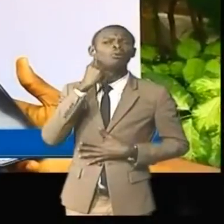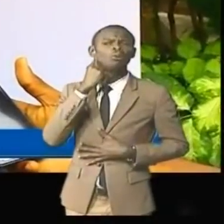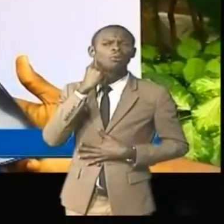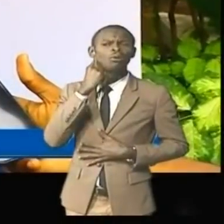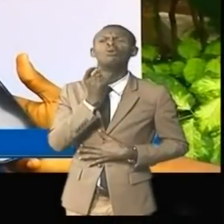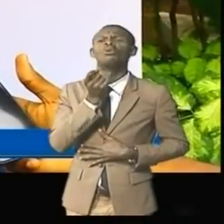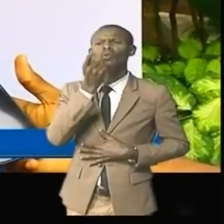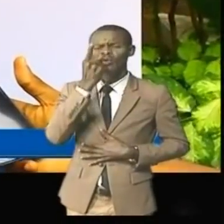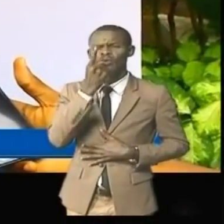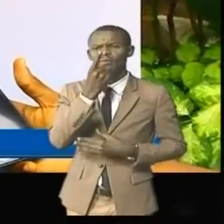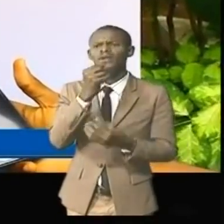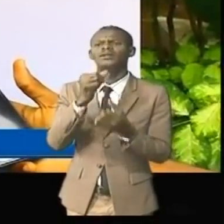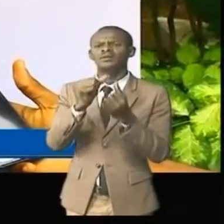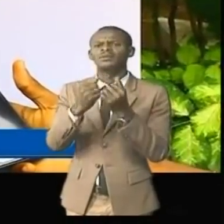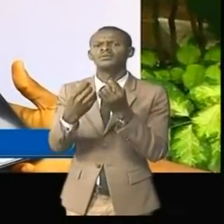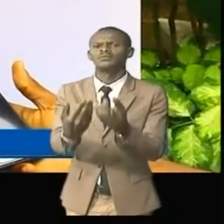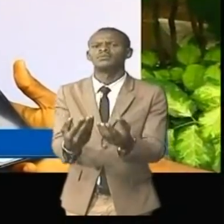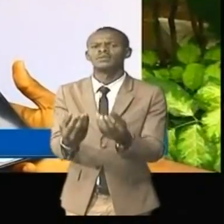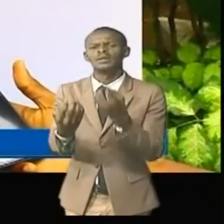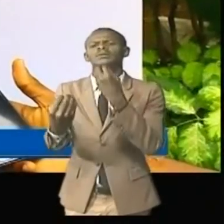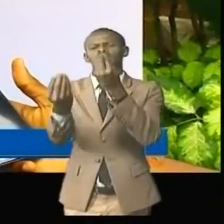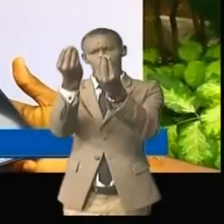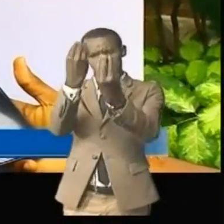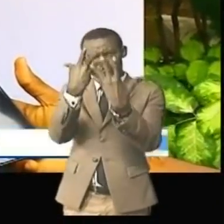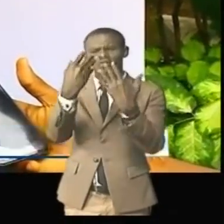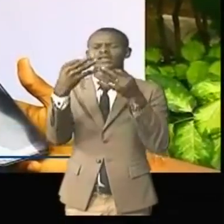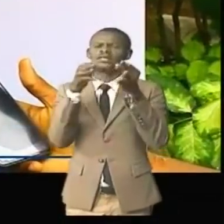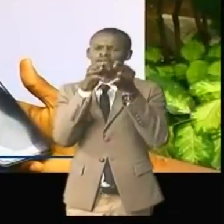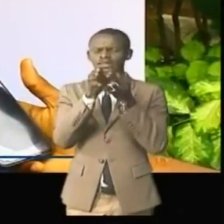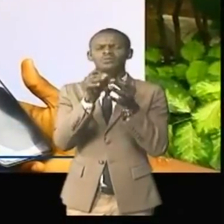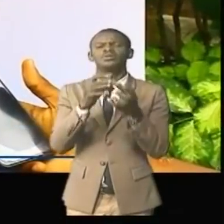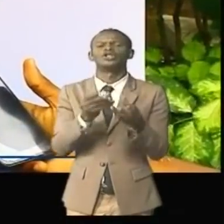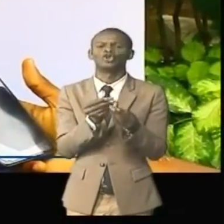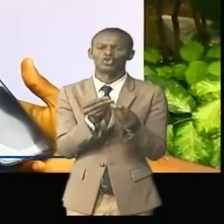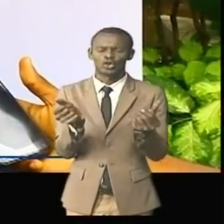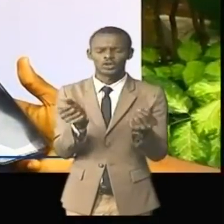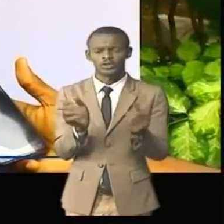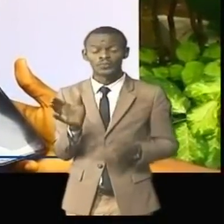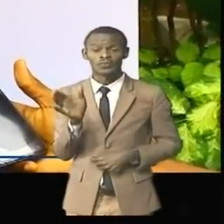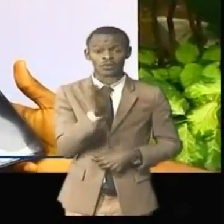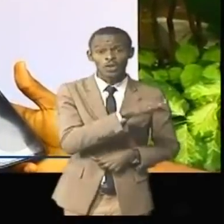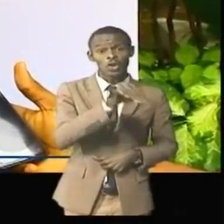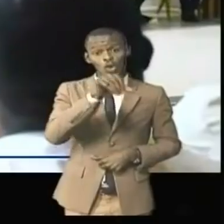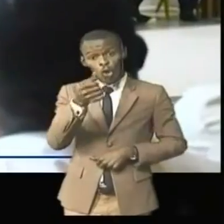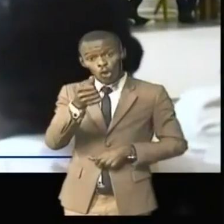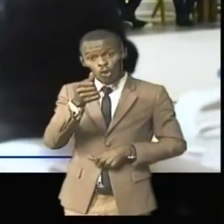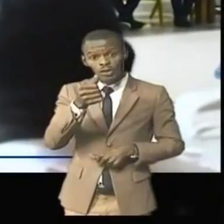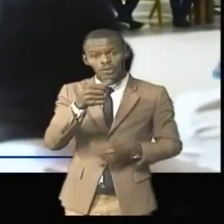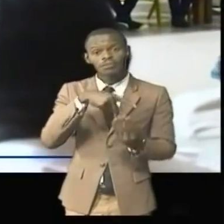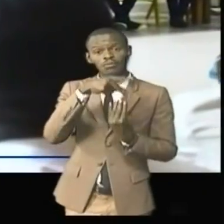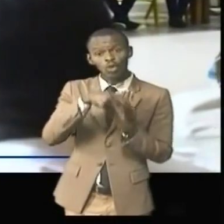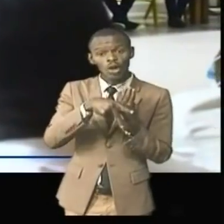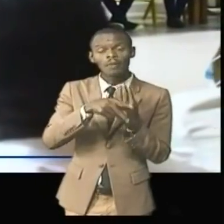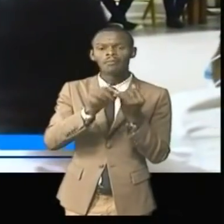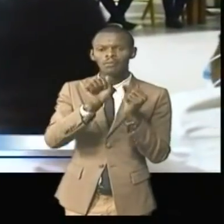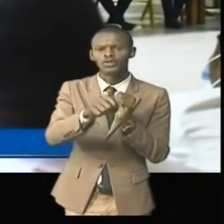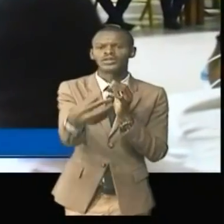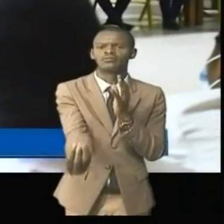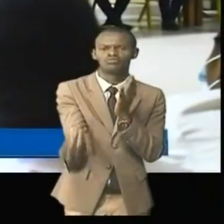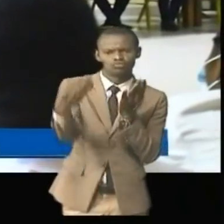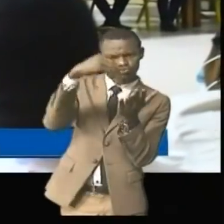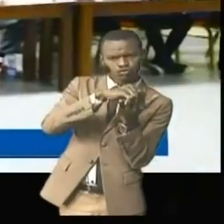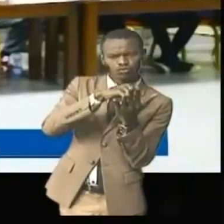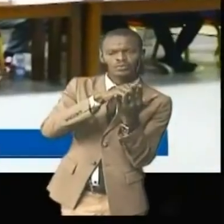APK ou la version complète sur Play Store, avec la version téléchargeable qu'on peut installer sur téléphone. Il faut dire que cette